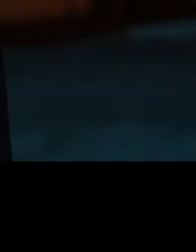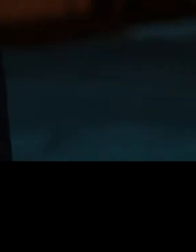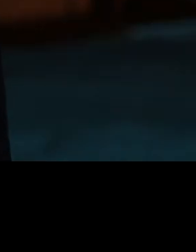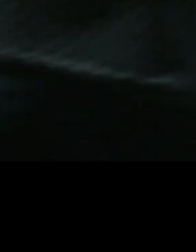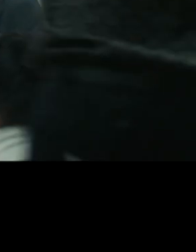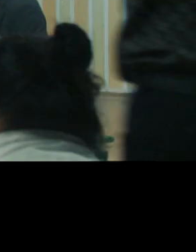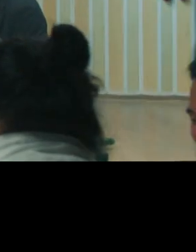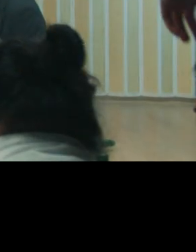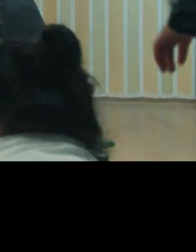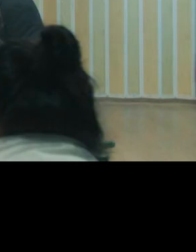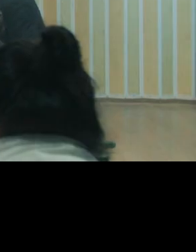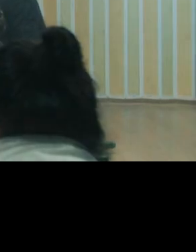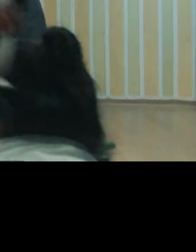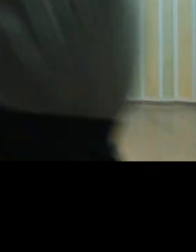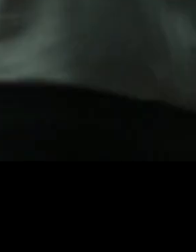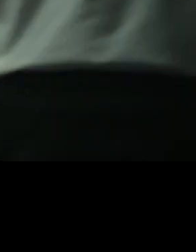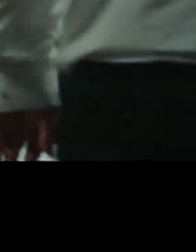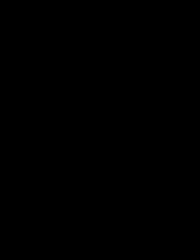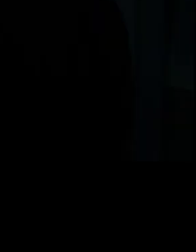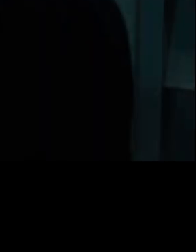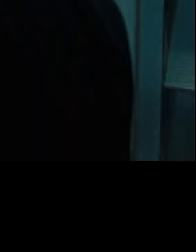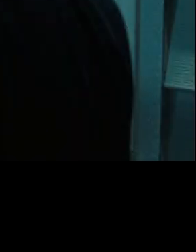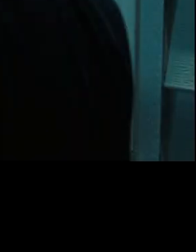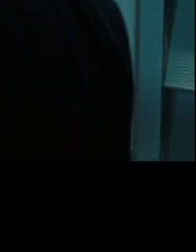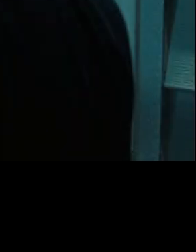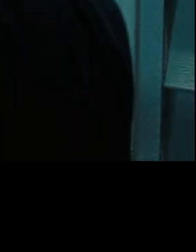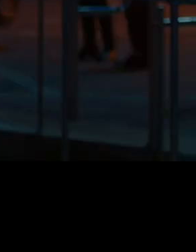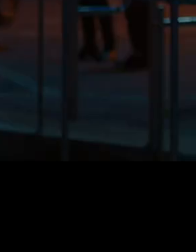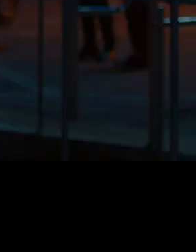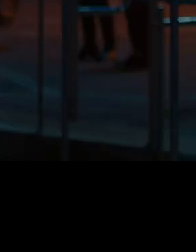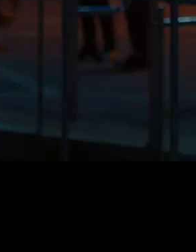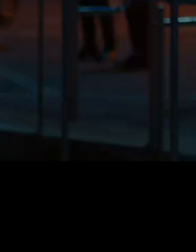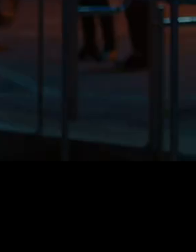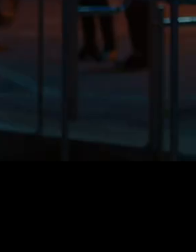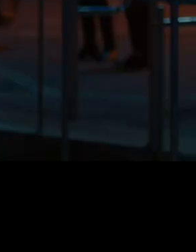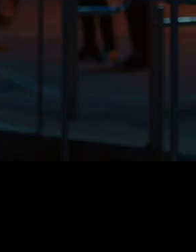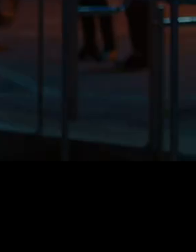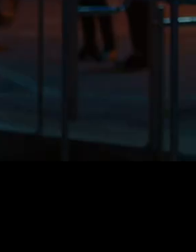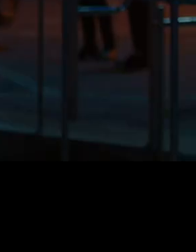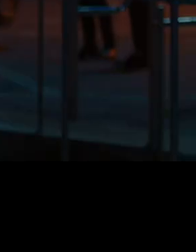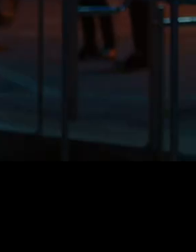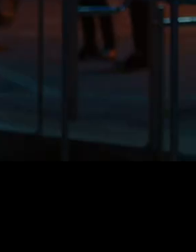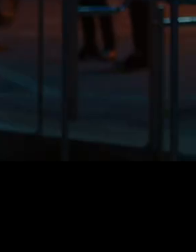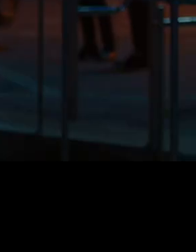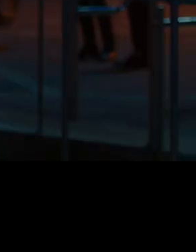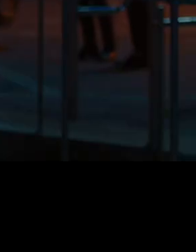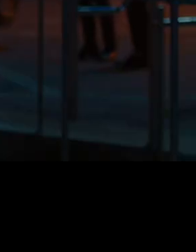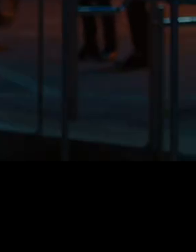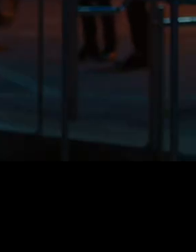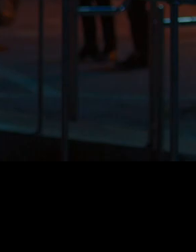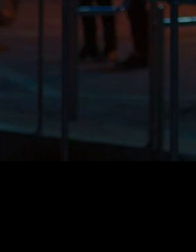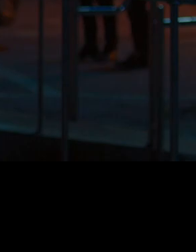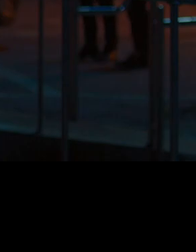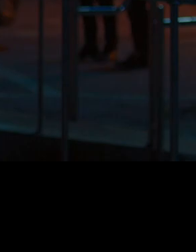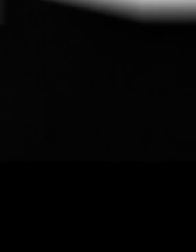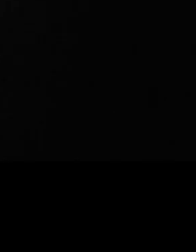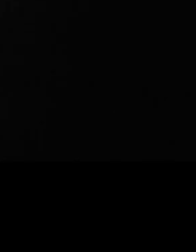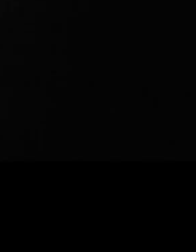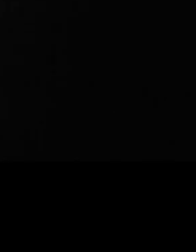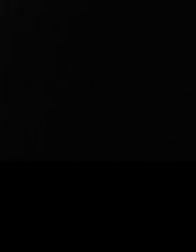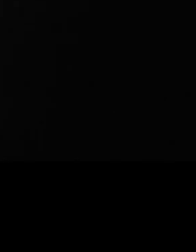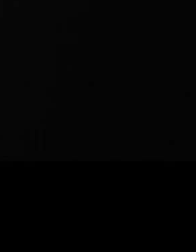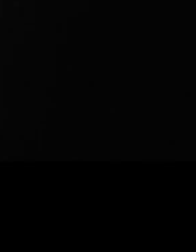잘 나가던 큰형님 호성. 뭐야? 나는 오늘 돼지나 내일 돼지나 미련이 없는 놈이.